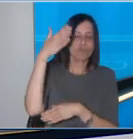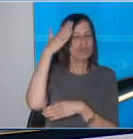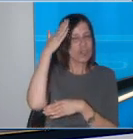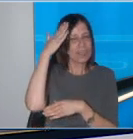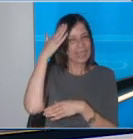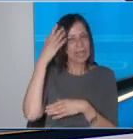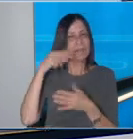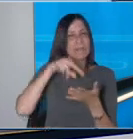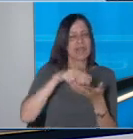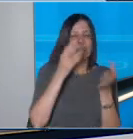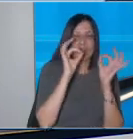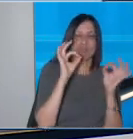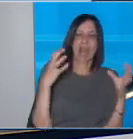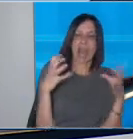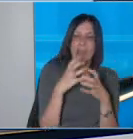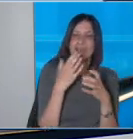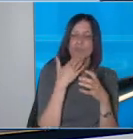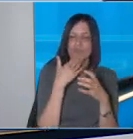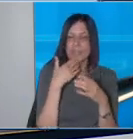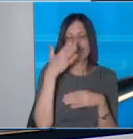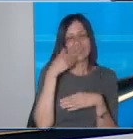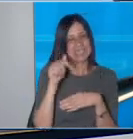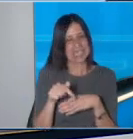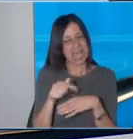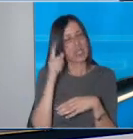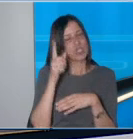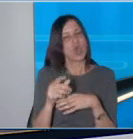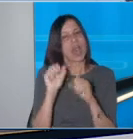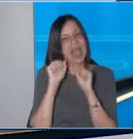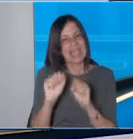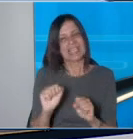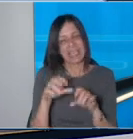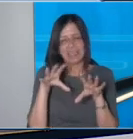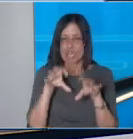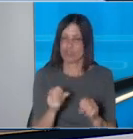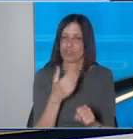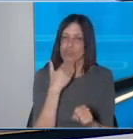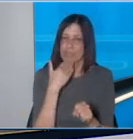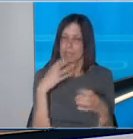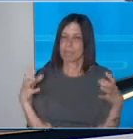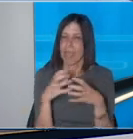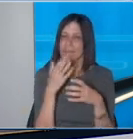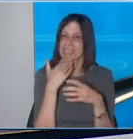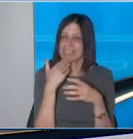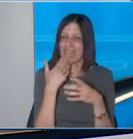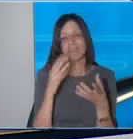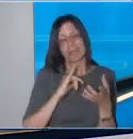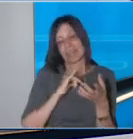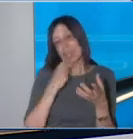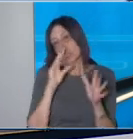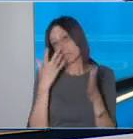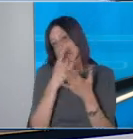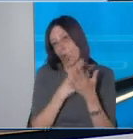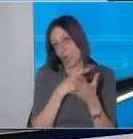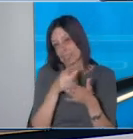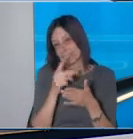במעמדו הייחודי של העם היהודי במדינת ישראל, על הצורך לחזק את ההתיישבות היהודית בעם ישראל. ומעניין לראות האם החוק